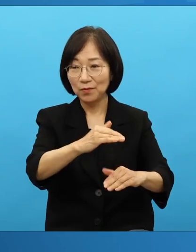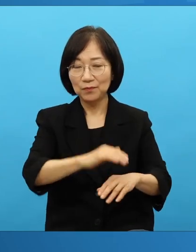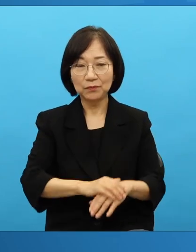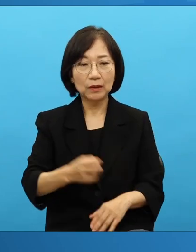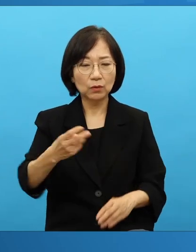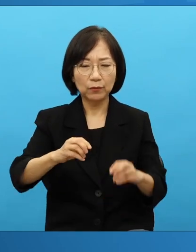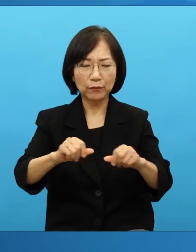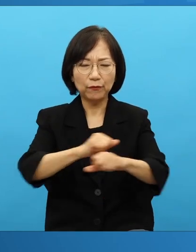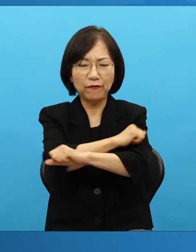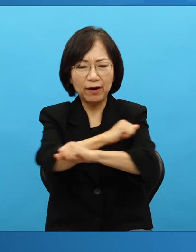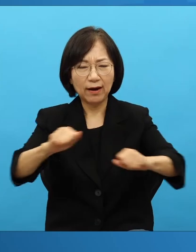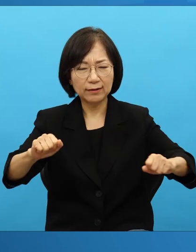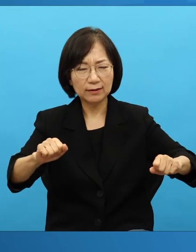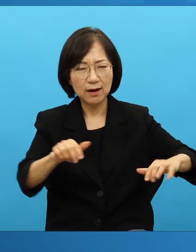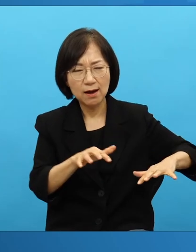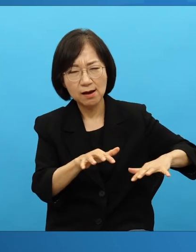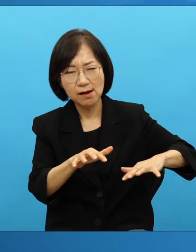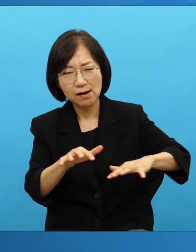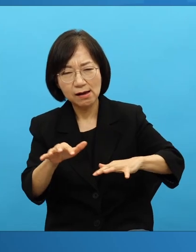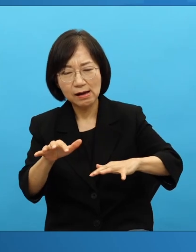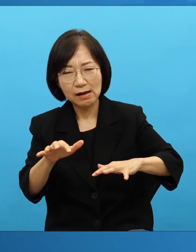줄 알았지만은 못 죽어요.